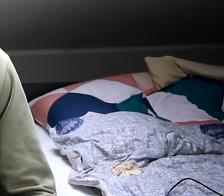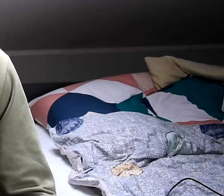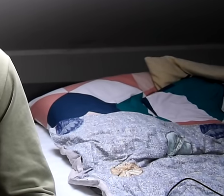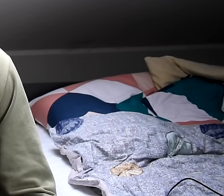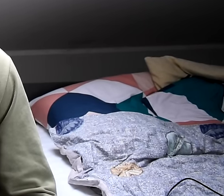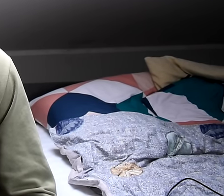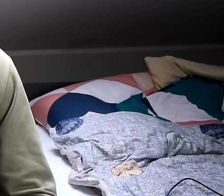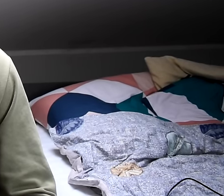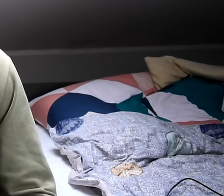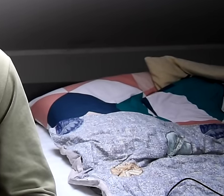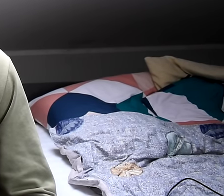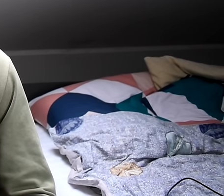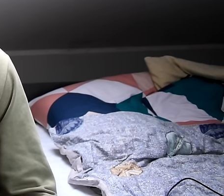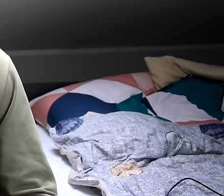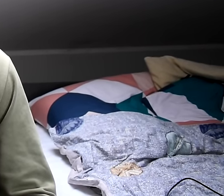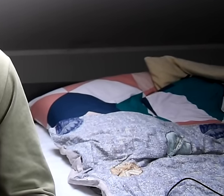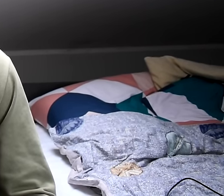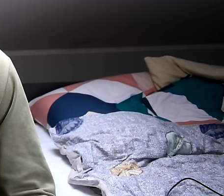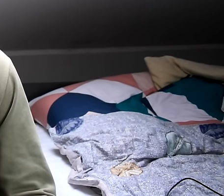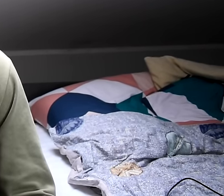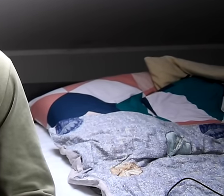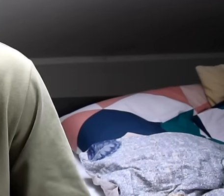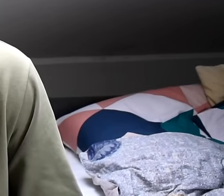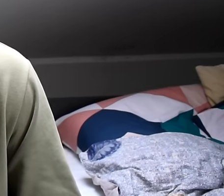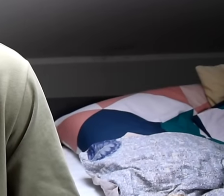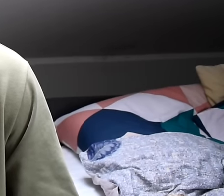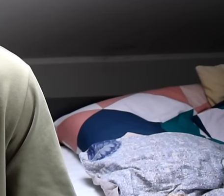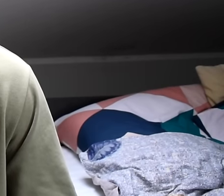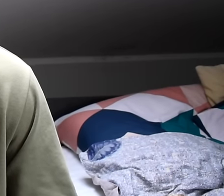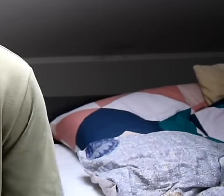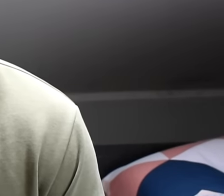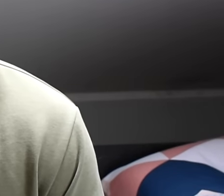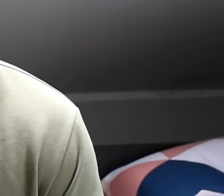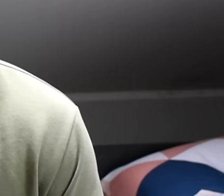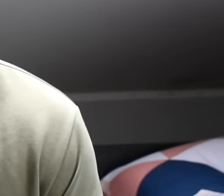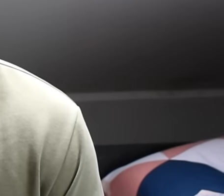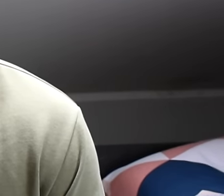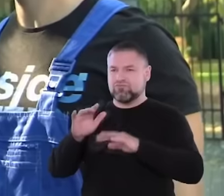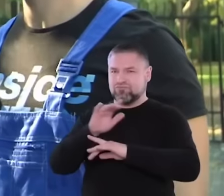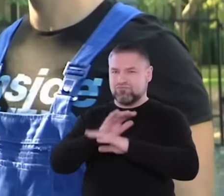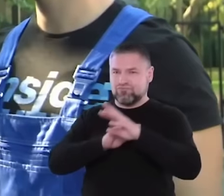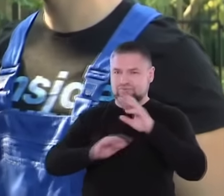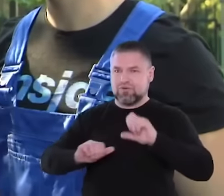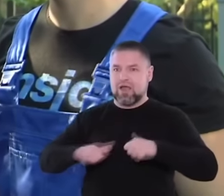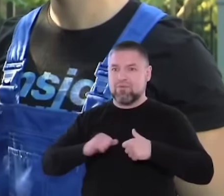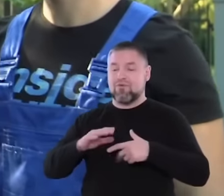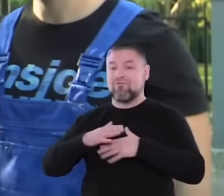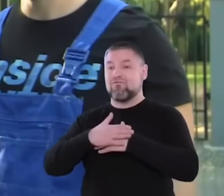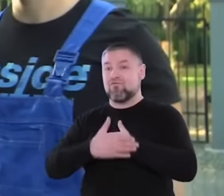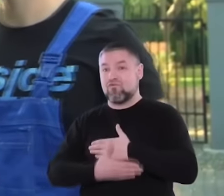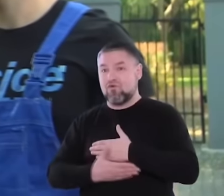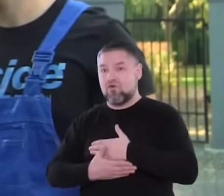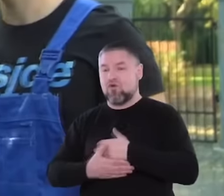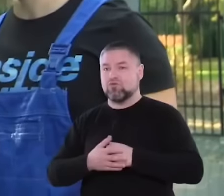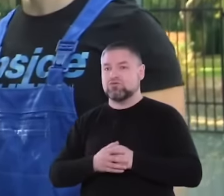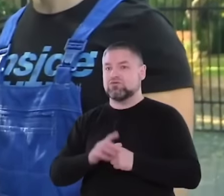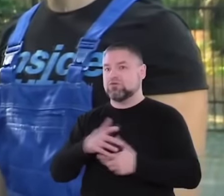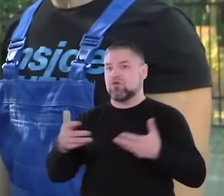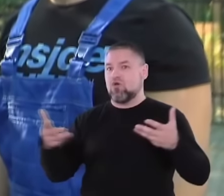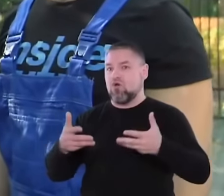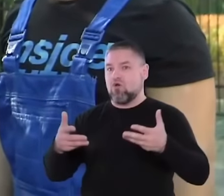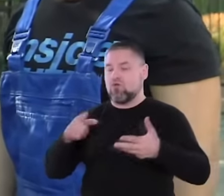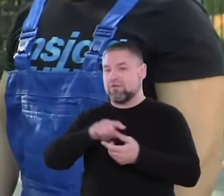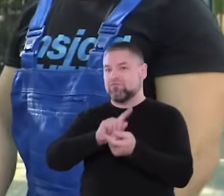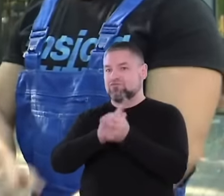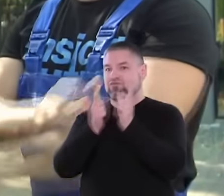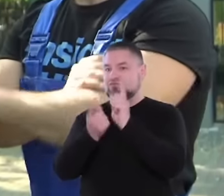z Jasonem Stathamem będzie. I ty będziesz płakał w poduszkę, a Łysel ją będzie tam zgadywał wina. Żeby ona mnie w końcu zaprowadziła do tego swojego klubu, gdzie